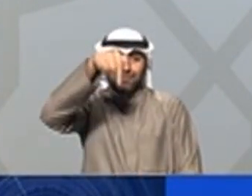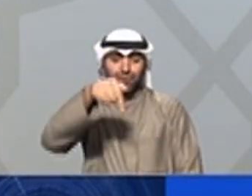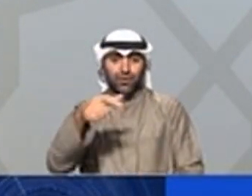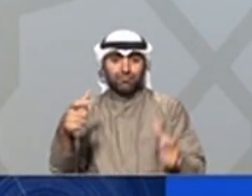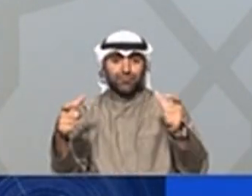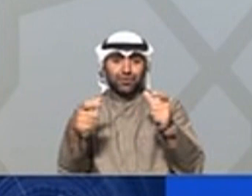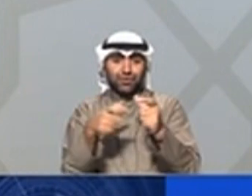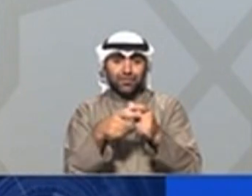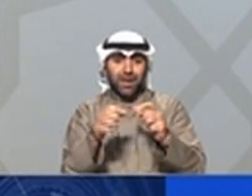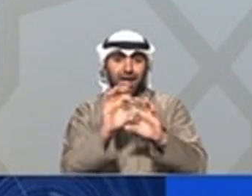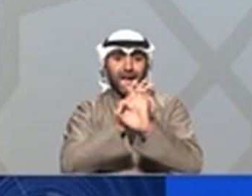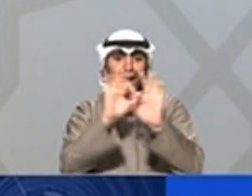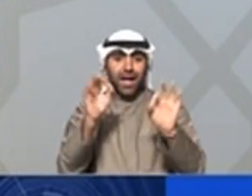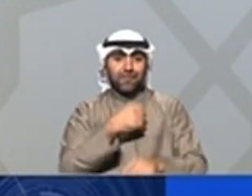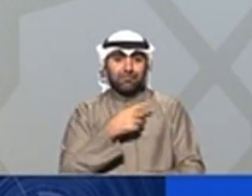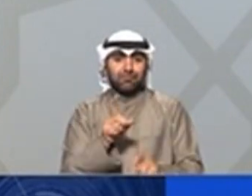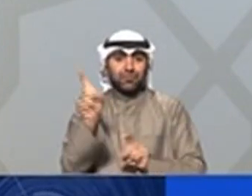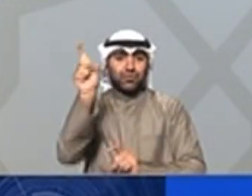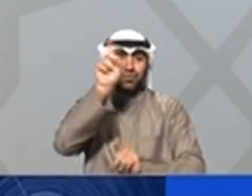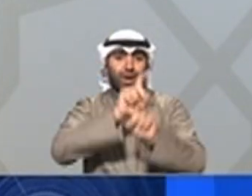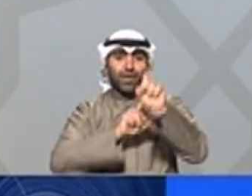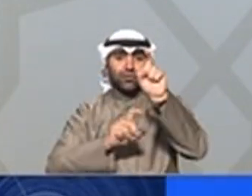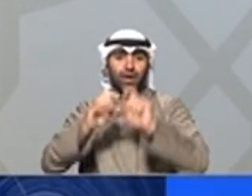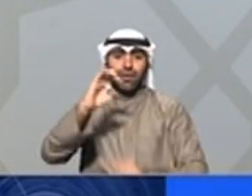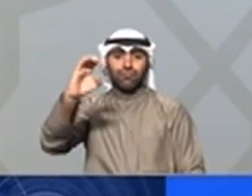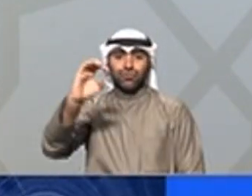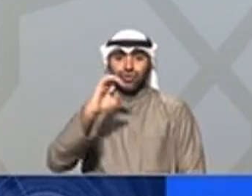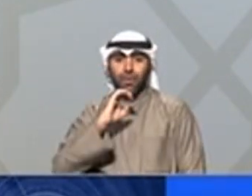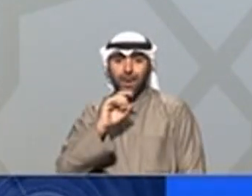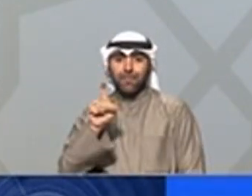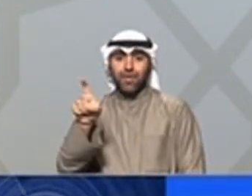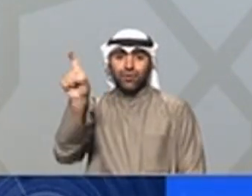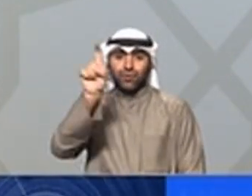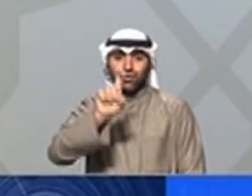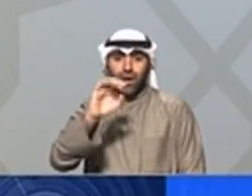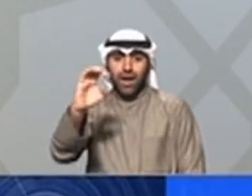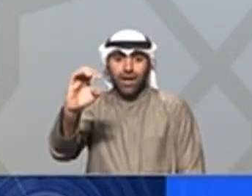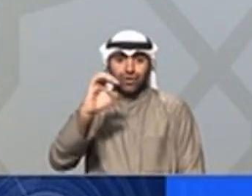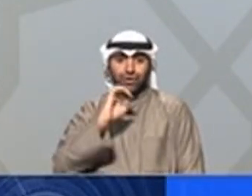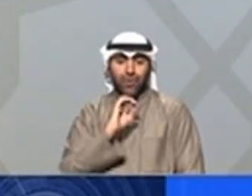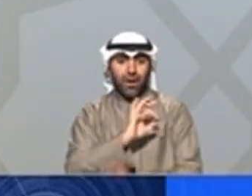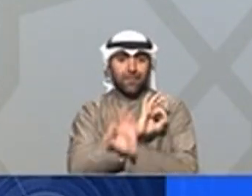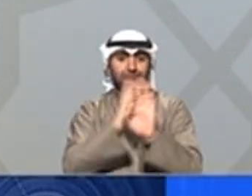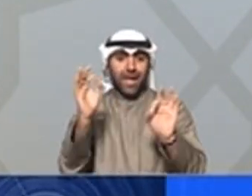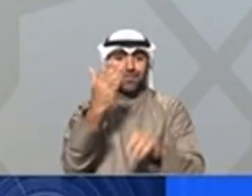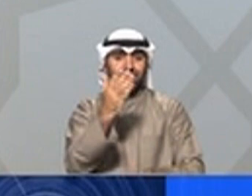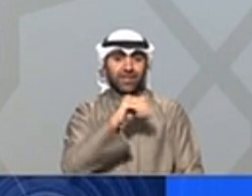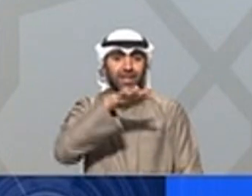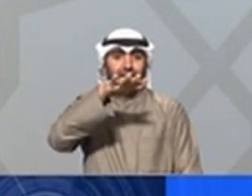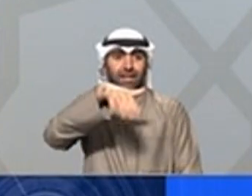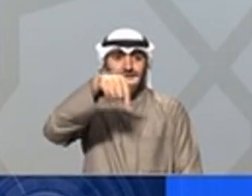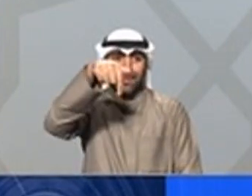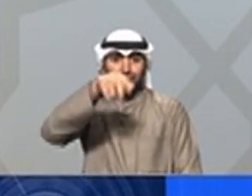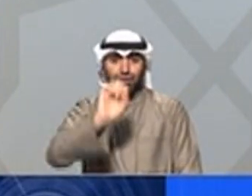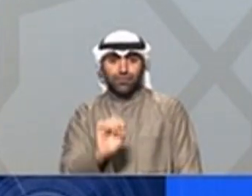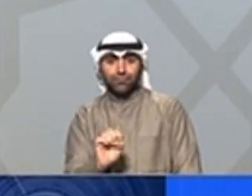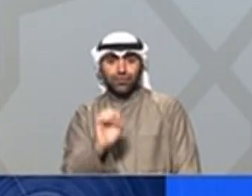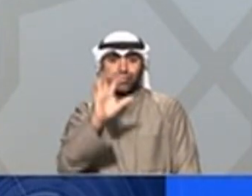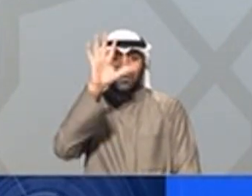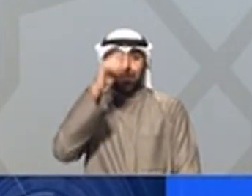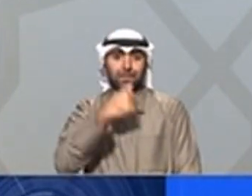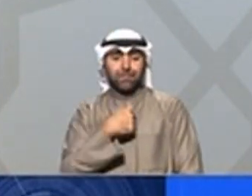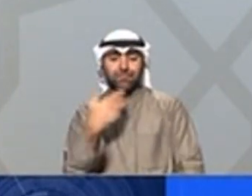وتوجيه الأسئلة البرلمانية إلى الوزراء المعنيين. وعلى الصعيد الشخصي تقدمت مع بعض الزملاء بعدة مقترحات